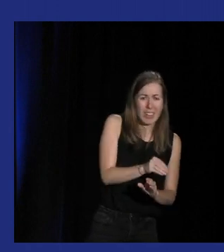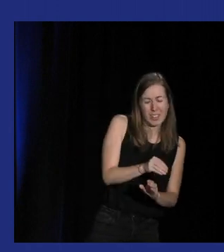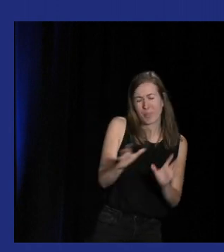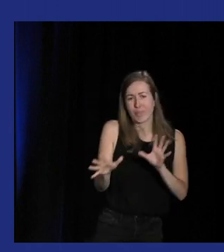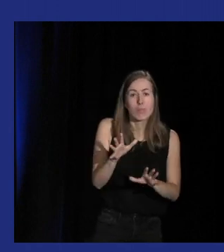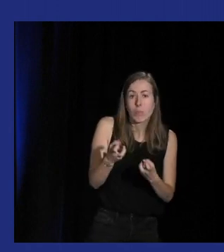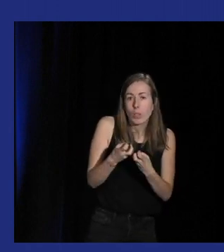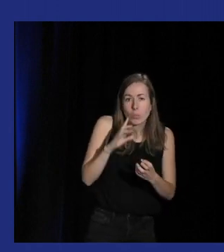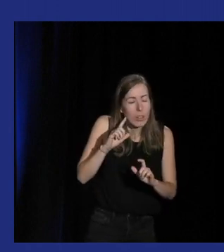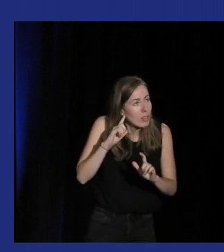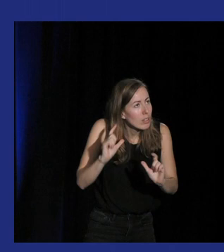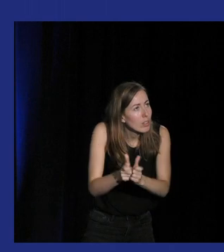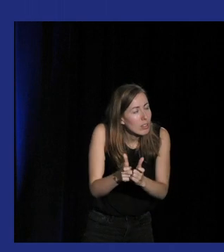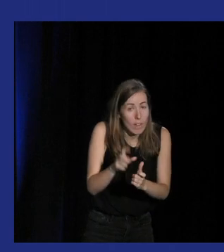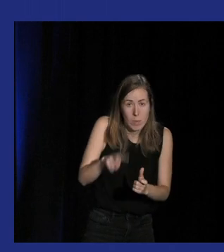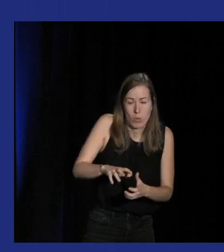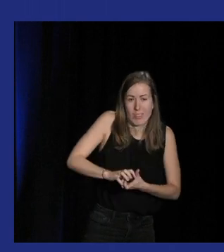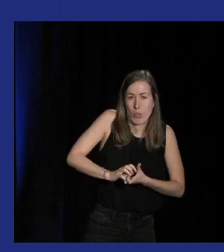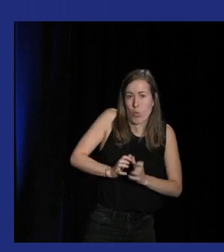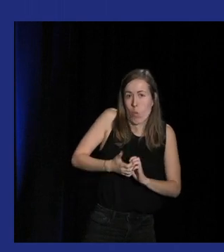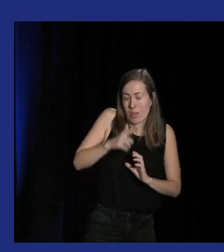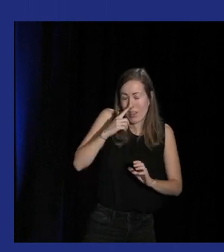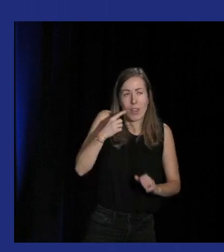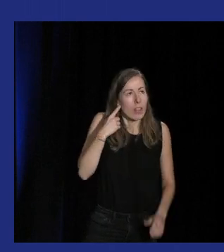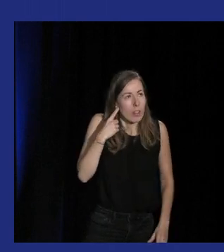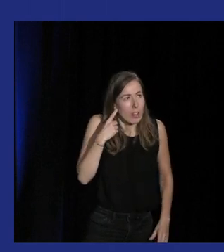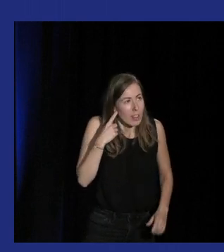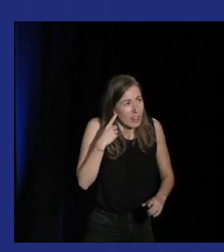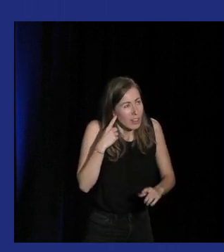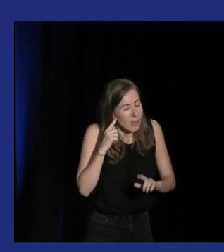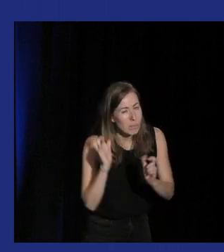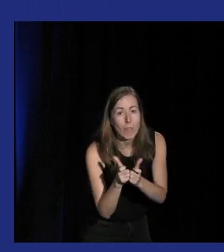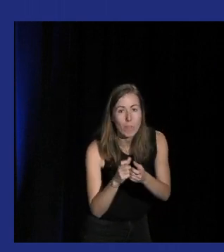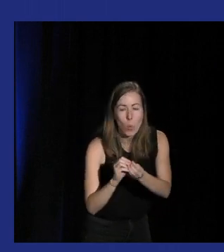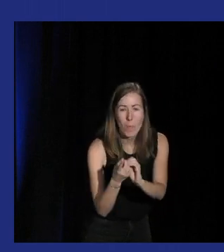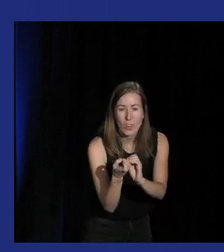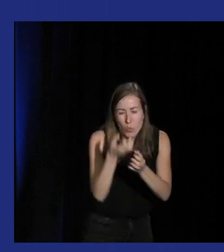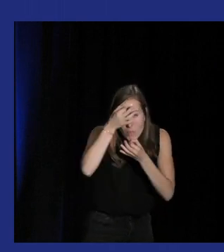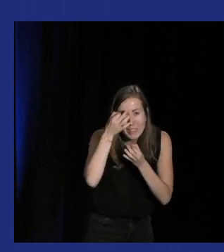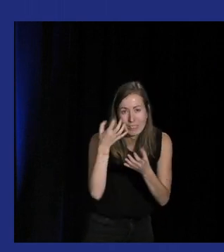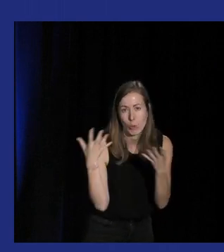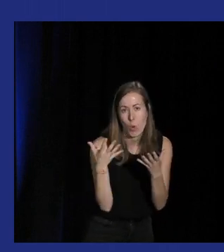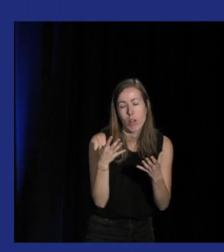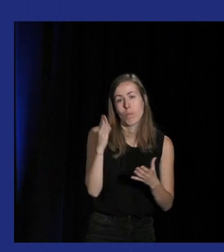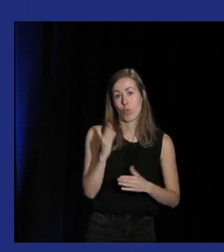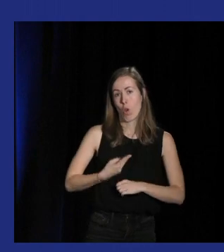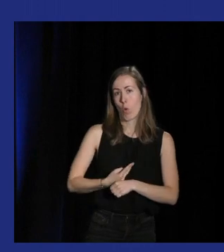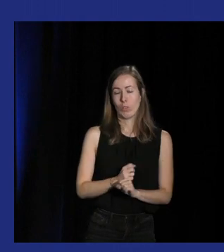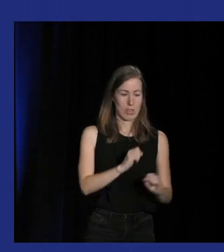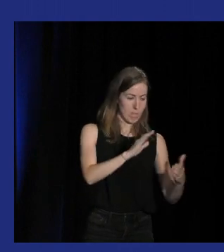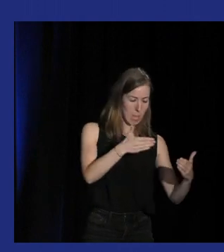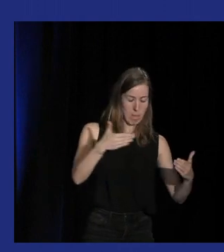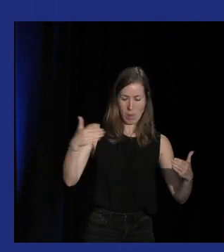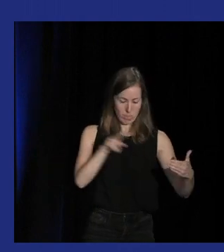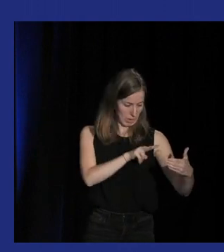on reste des êtres humains c'est très compliqué de juste débugger à l'oreille donc il faut mettre en place des outils de debug pour visualiser un peu ce qui se passe voir à quel moment